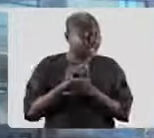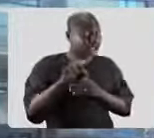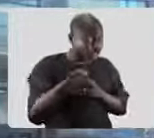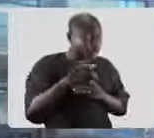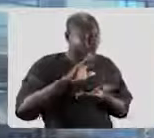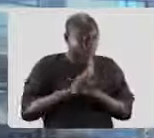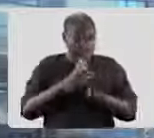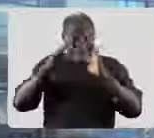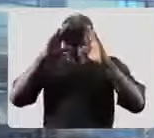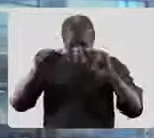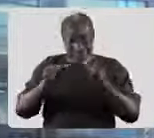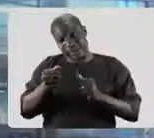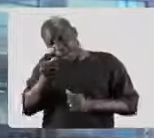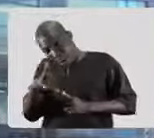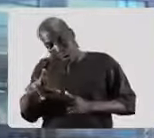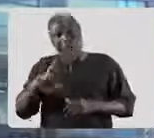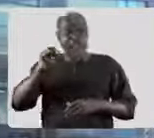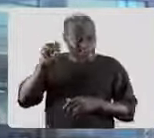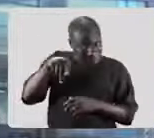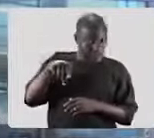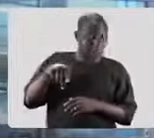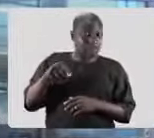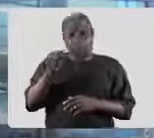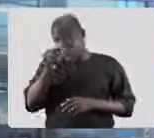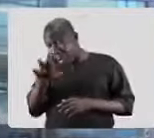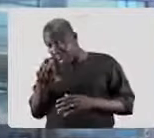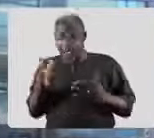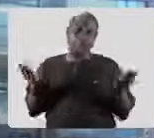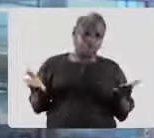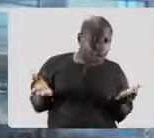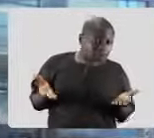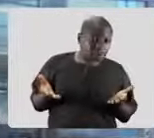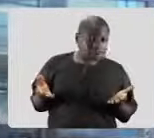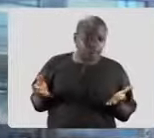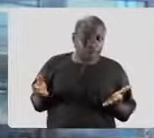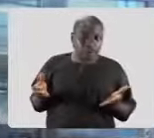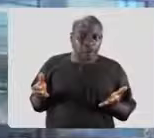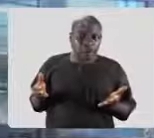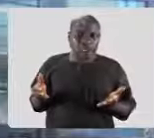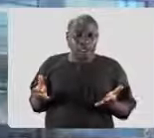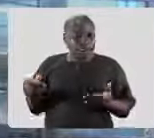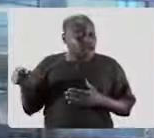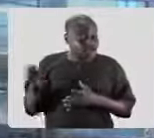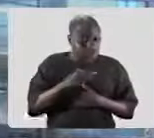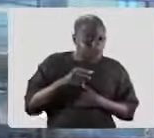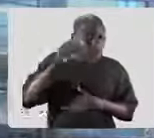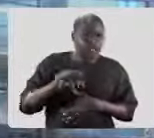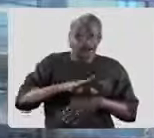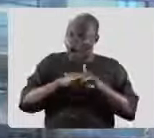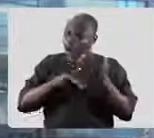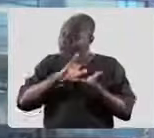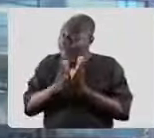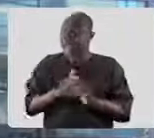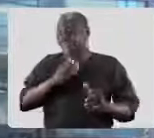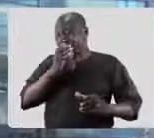obedi tumi ewo iwiase na medofo se de nantwie ni dua anka